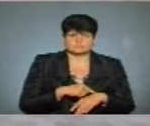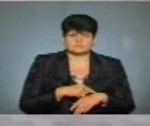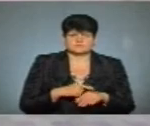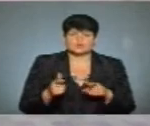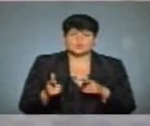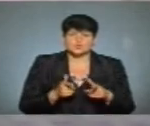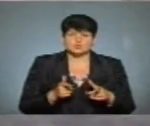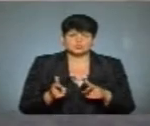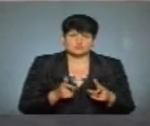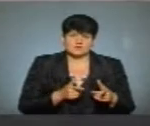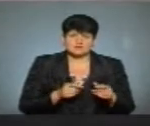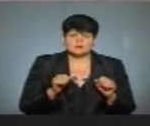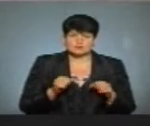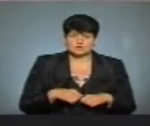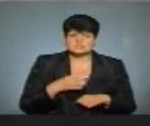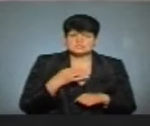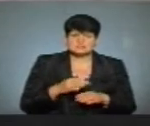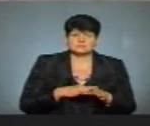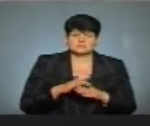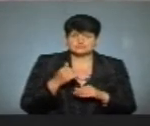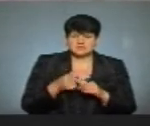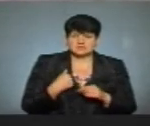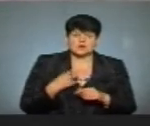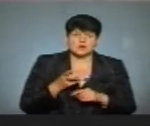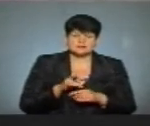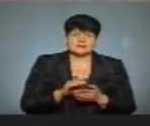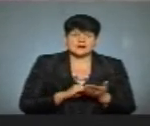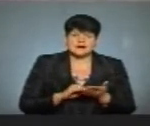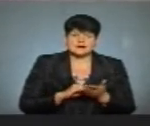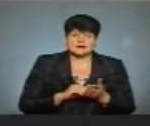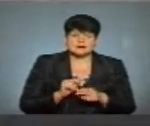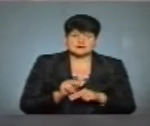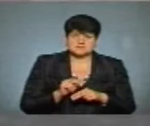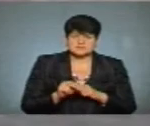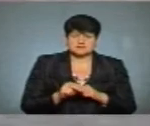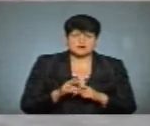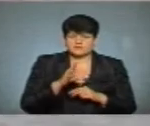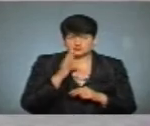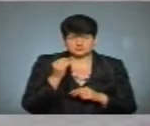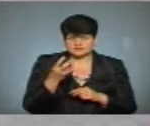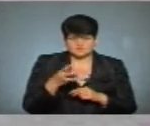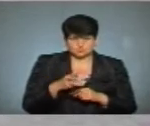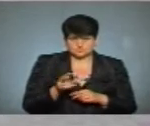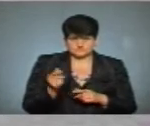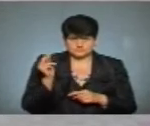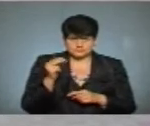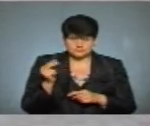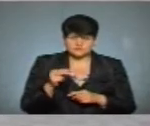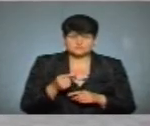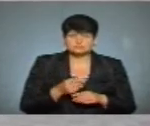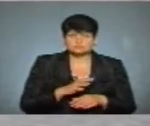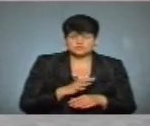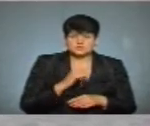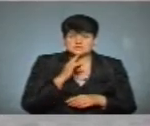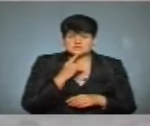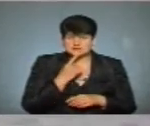Готувалася, можна сказати, цілий рік я ходила до репетитора, але по ночах мені не доводилось готуватися. Деколи було складно, не